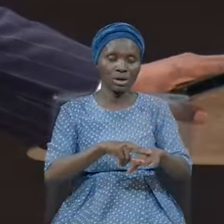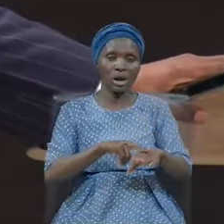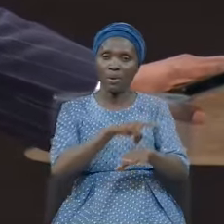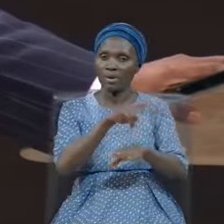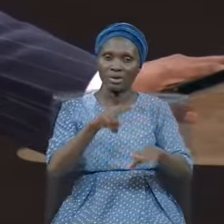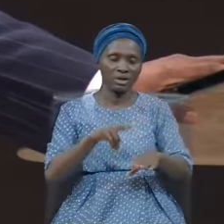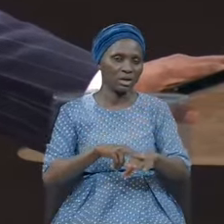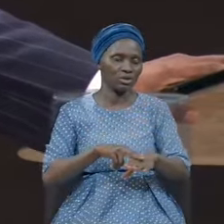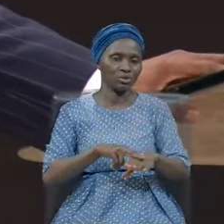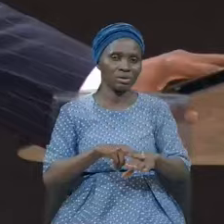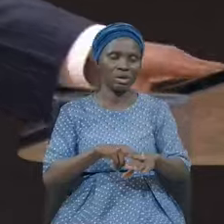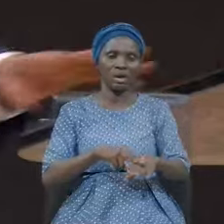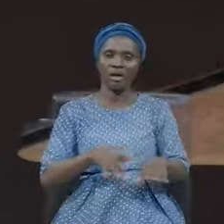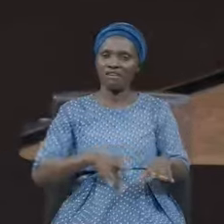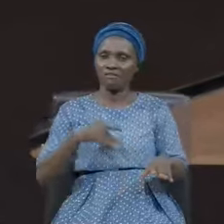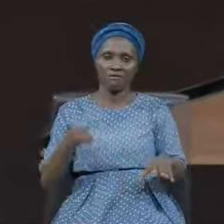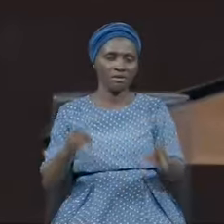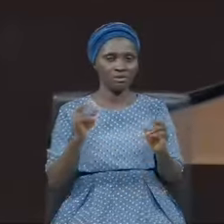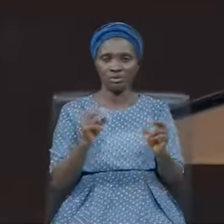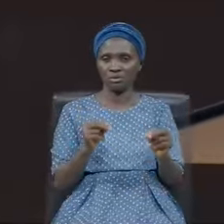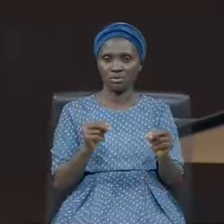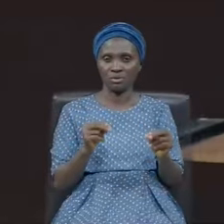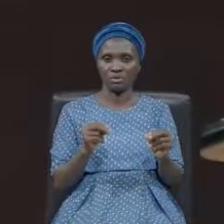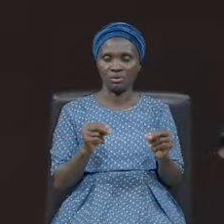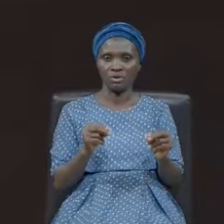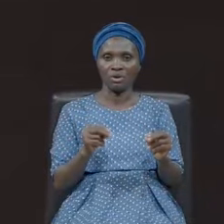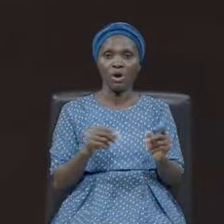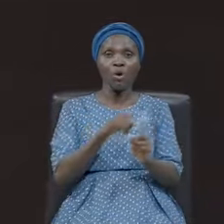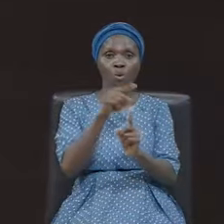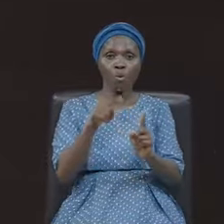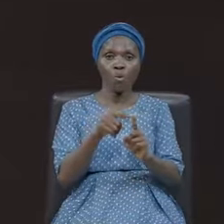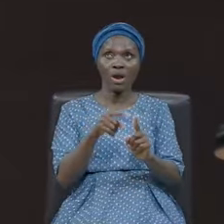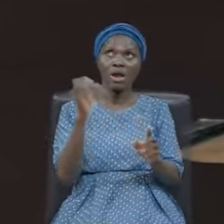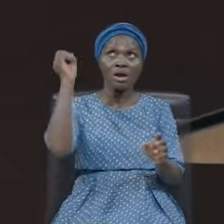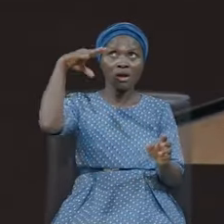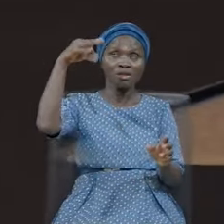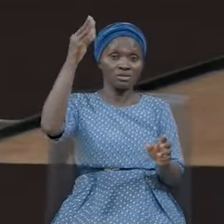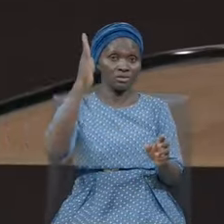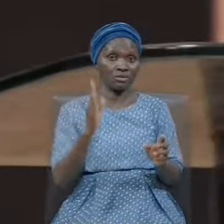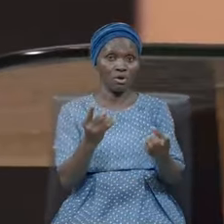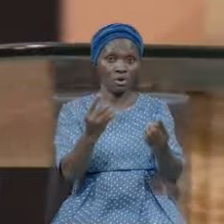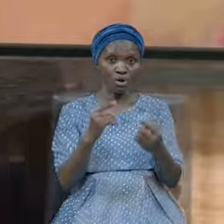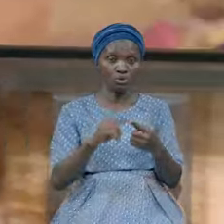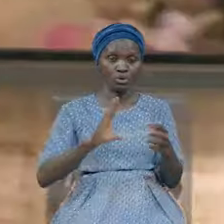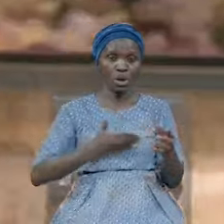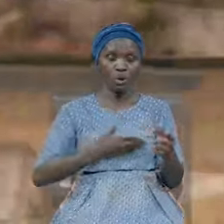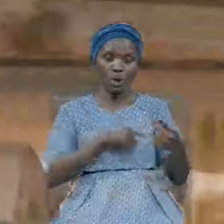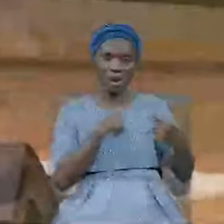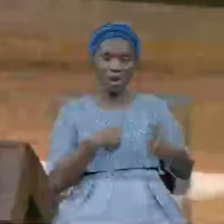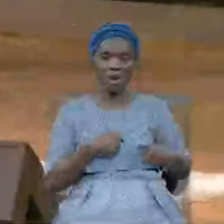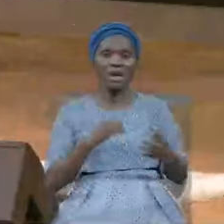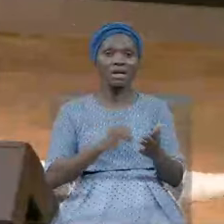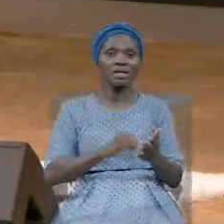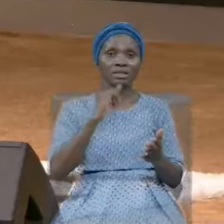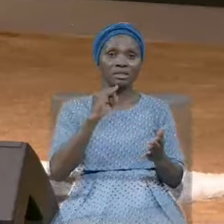notre enclin naturel, la vie que nous menons lorsque la grâce de Dieu entre dans notre cœur, c'est